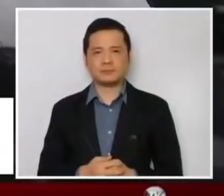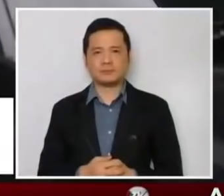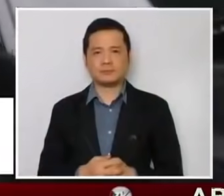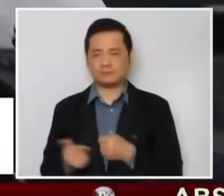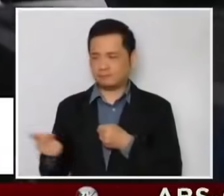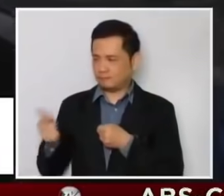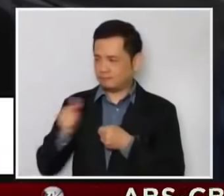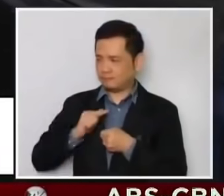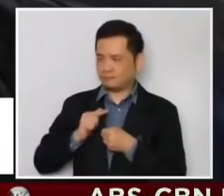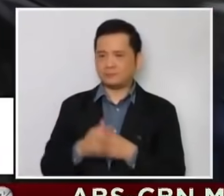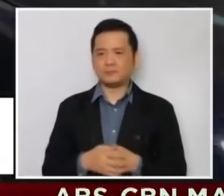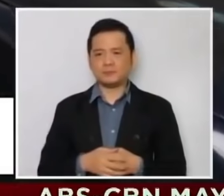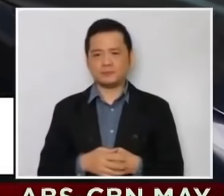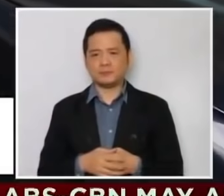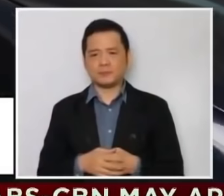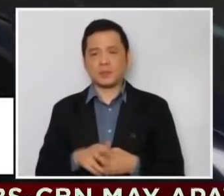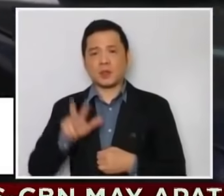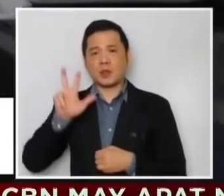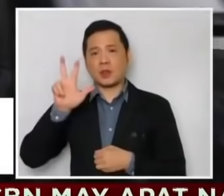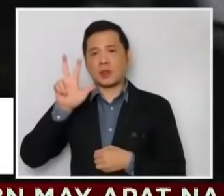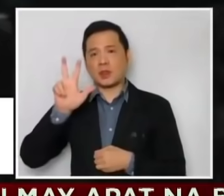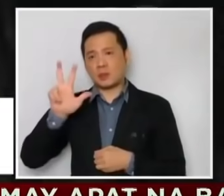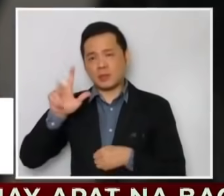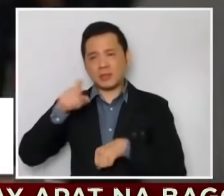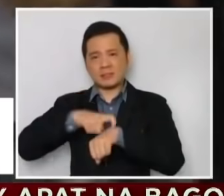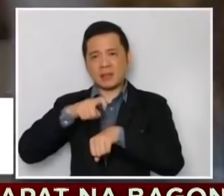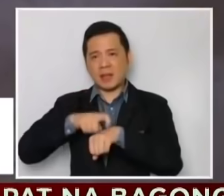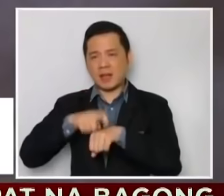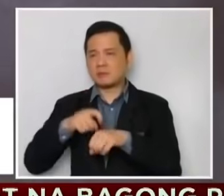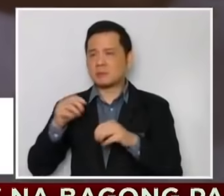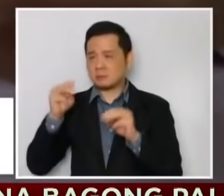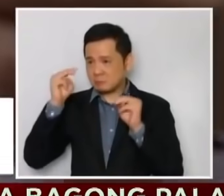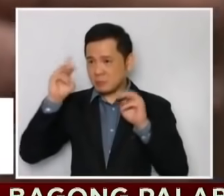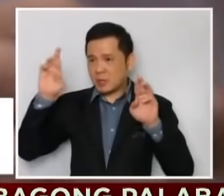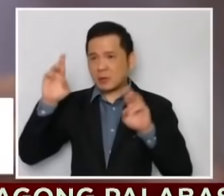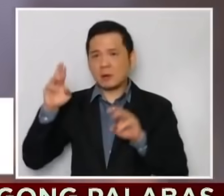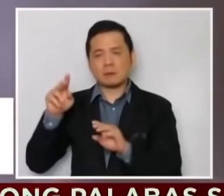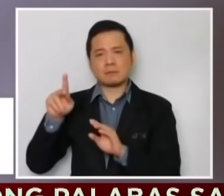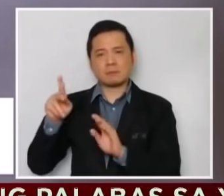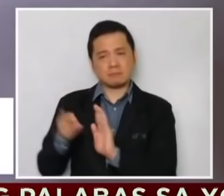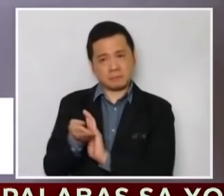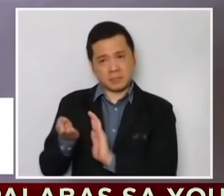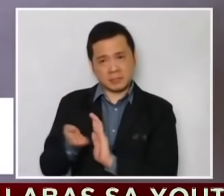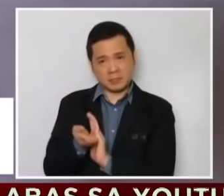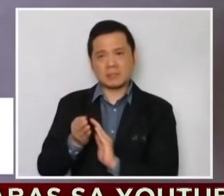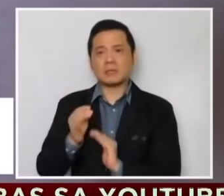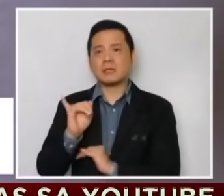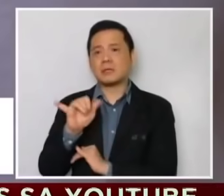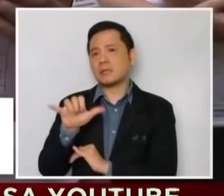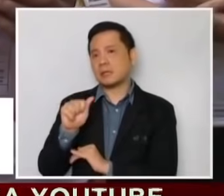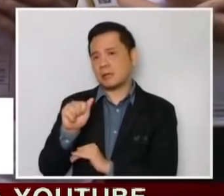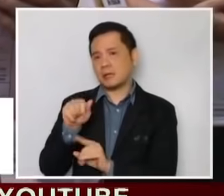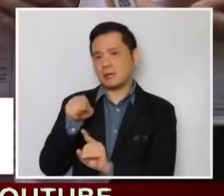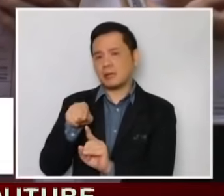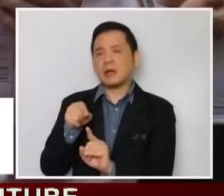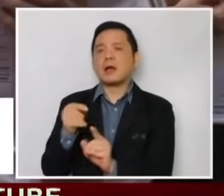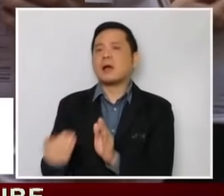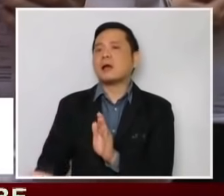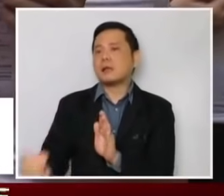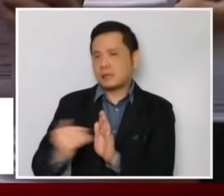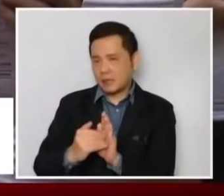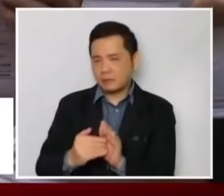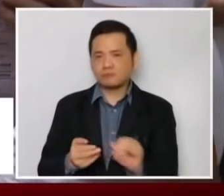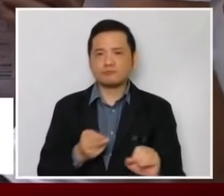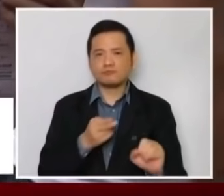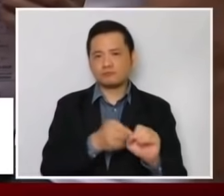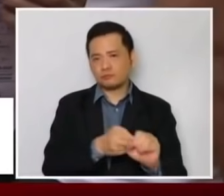Matapos ang kanyang tatlong termino bilang Vice Mayor ng Pasig, target na ni Io Caruncio Bernardo na maging alkalde ng